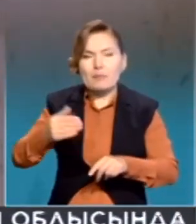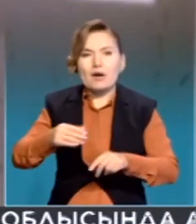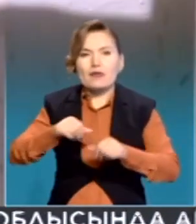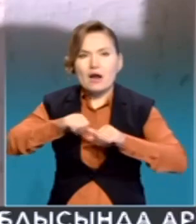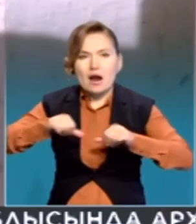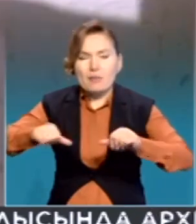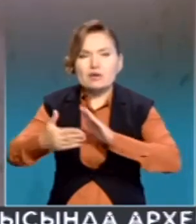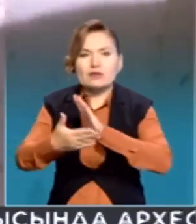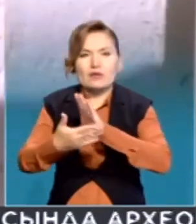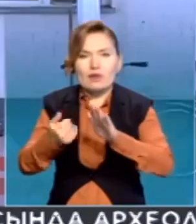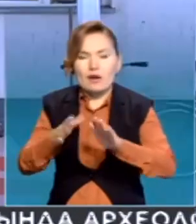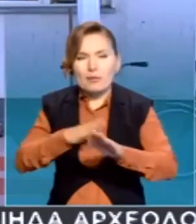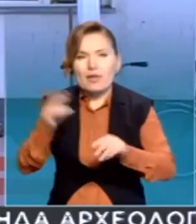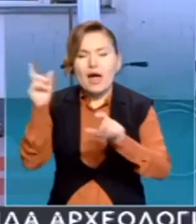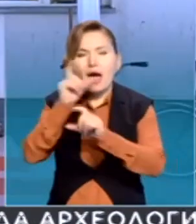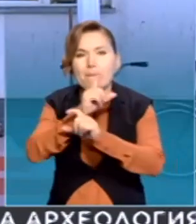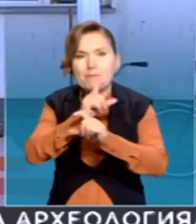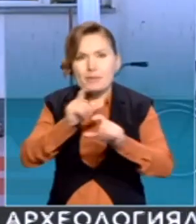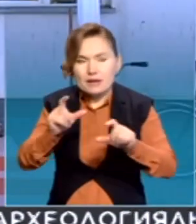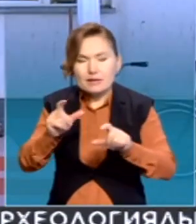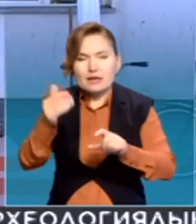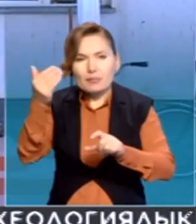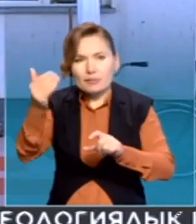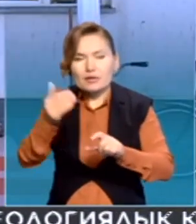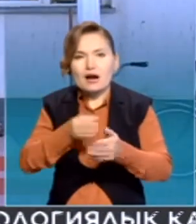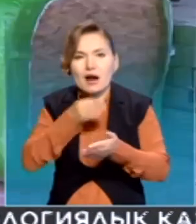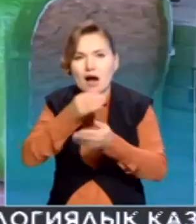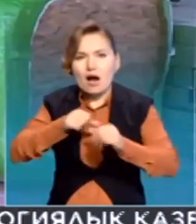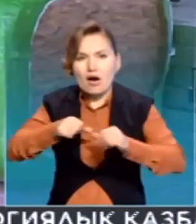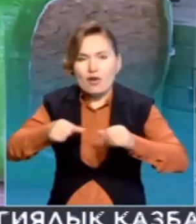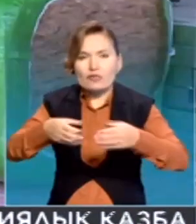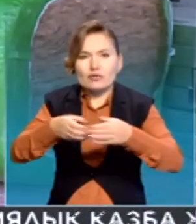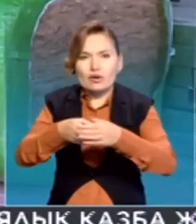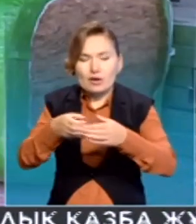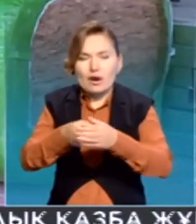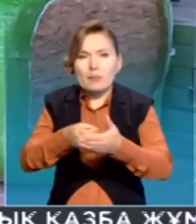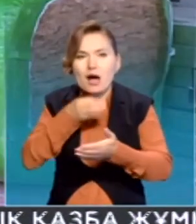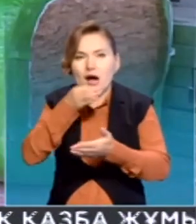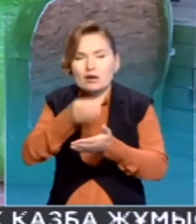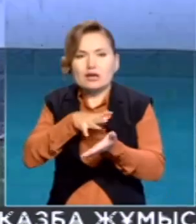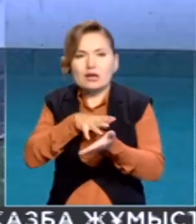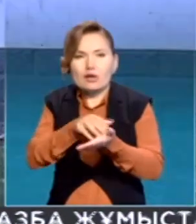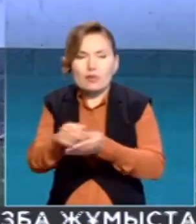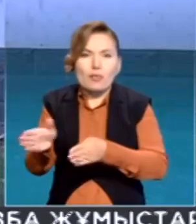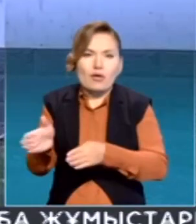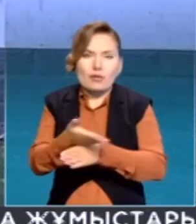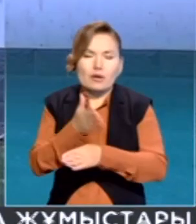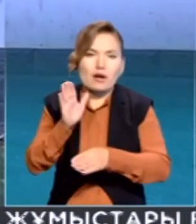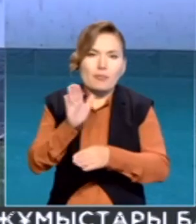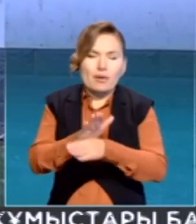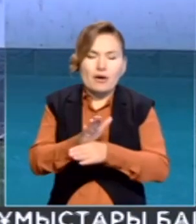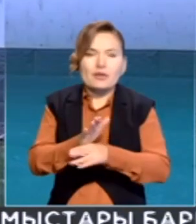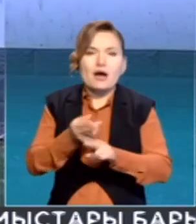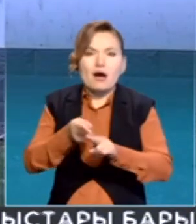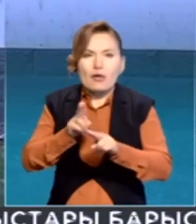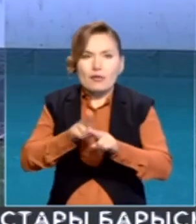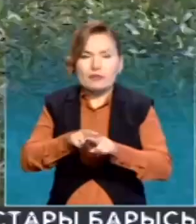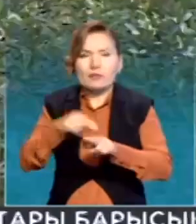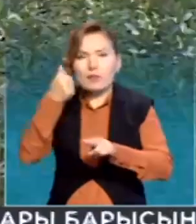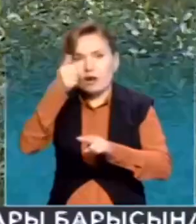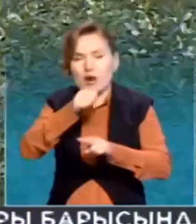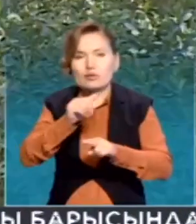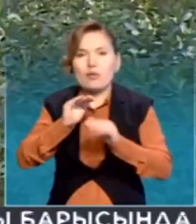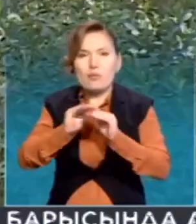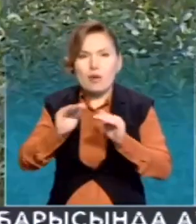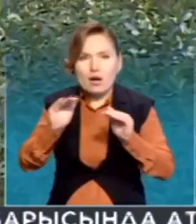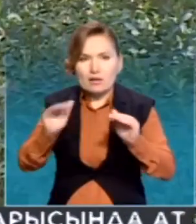жасатқан. Мамандар мектепті апатты деп танып, сүру керек деген қорытынды беріпті. Соған қарамастан бұл жерде балалар биыл да білім алмақ.